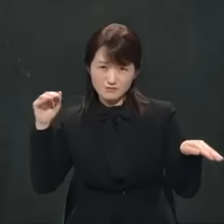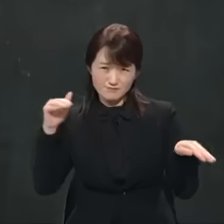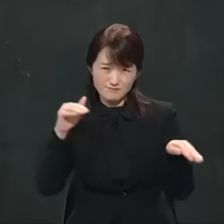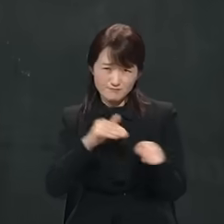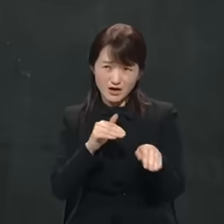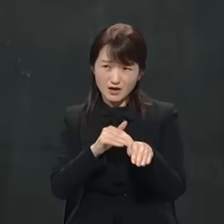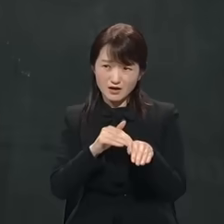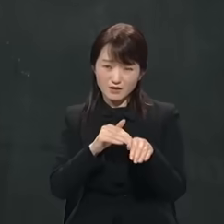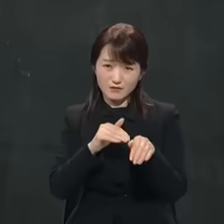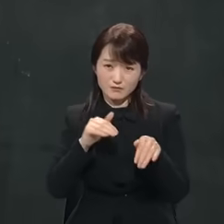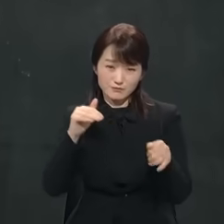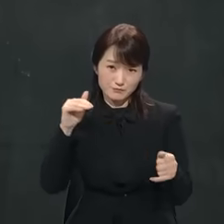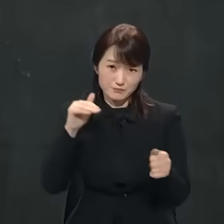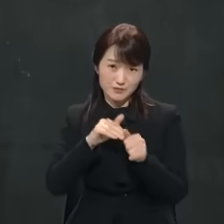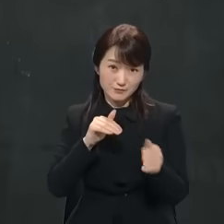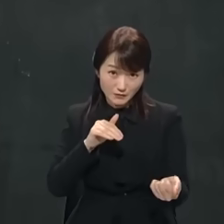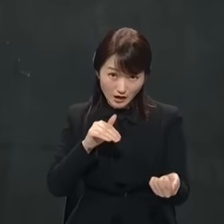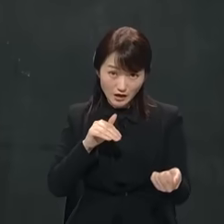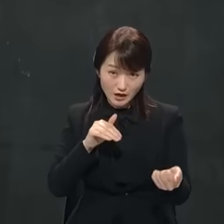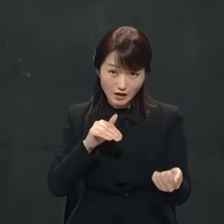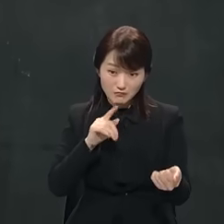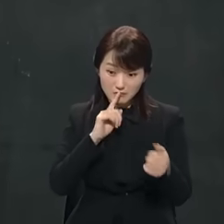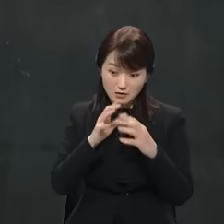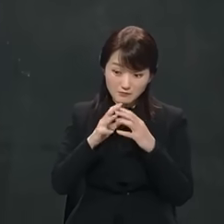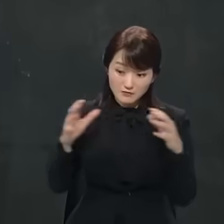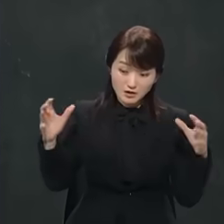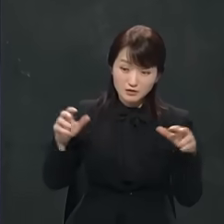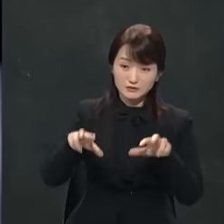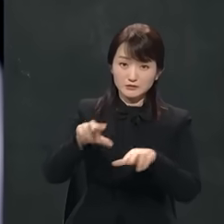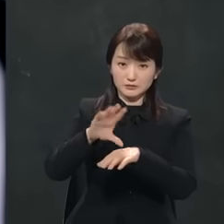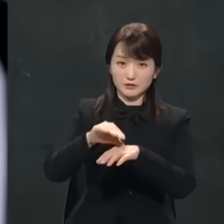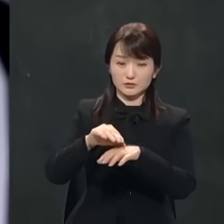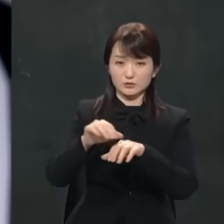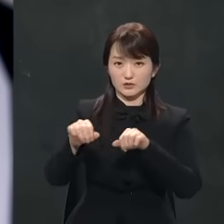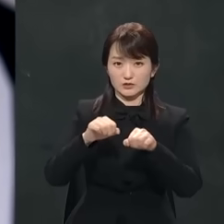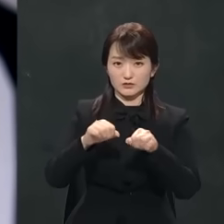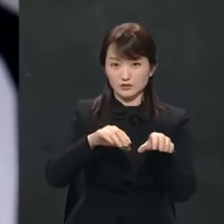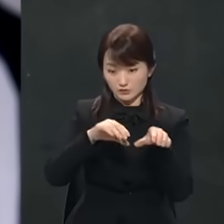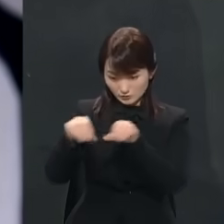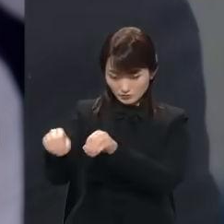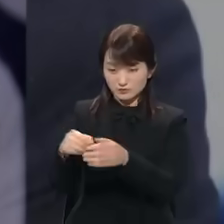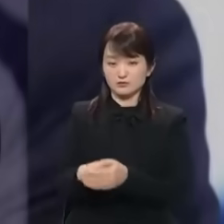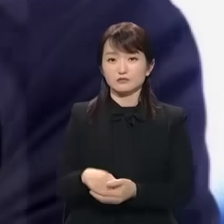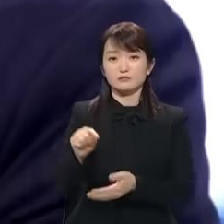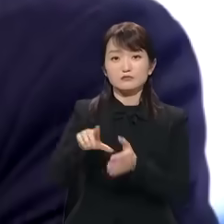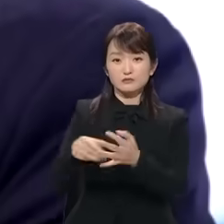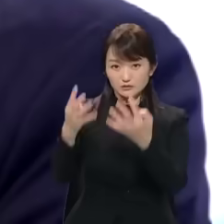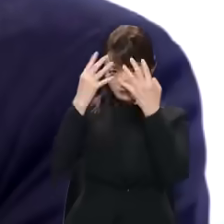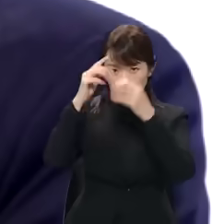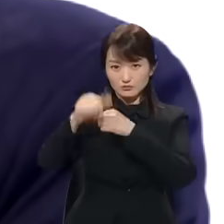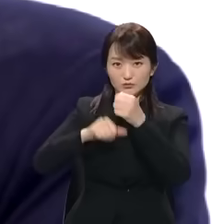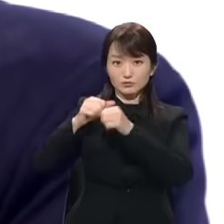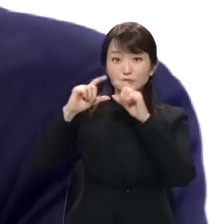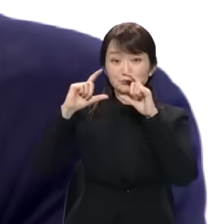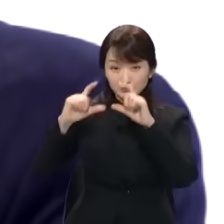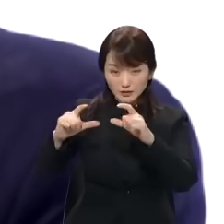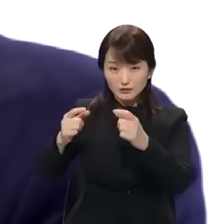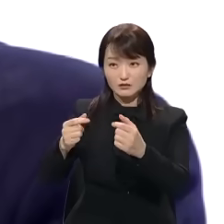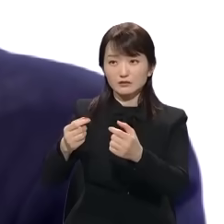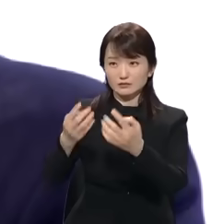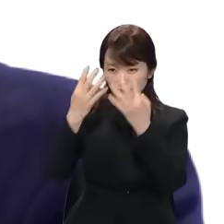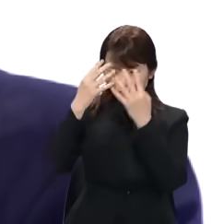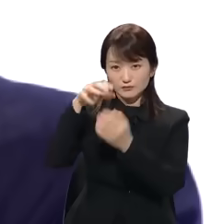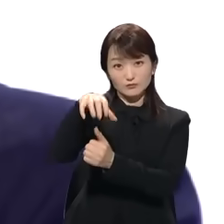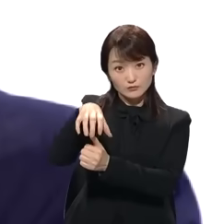한참 나중에 회자되면서 현재 방송 활동을 지금 중단을 하고 있죠 자 그때 징역 5년 선거 받고 격도 했던 걸로 알고